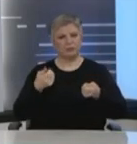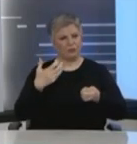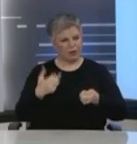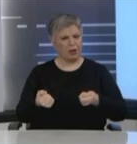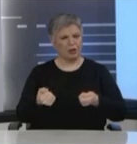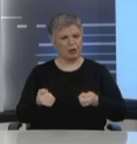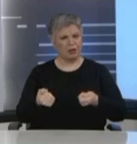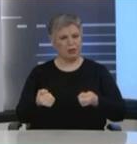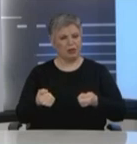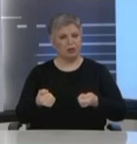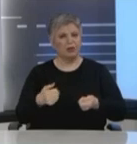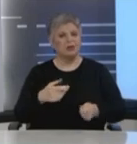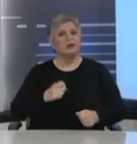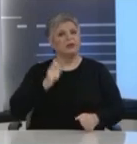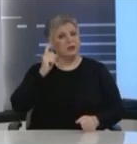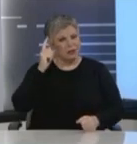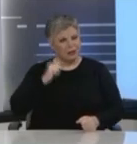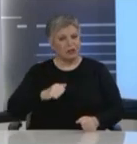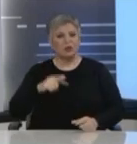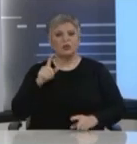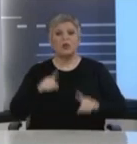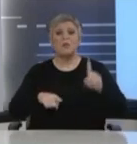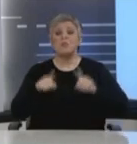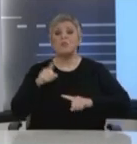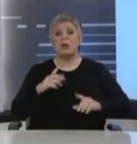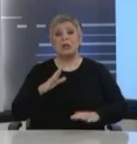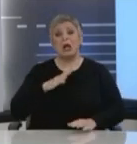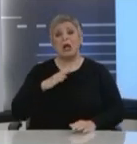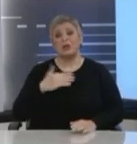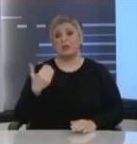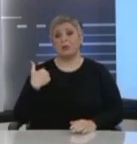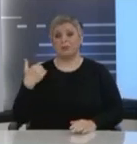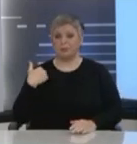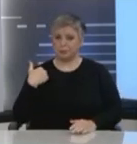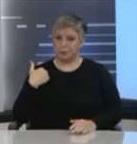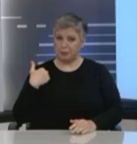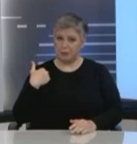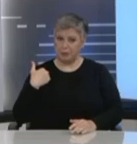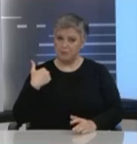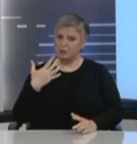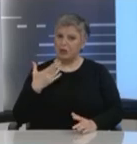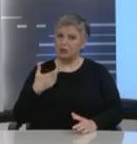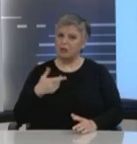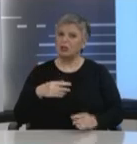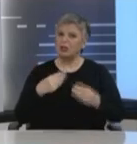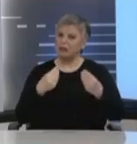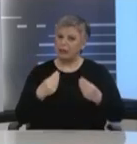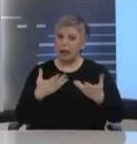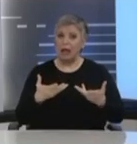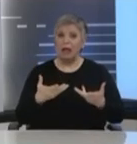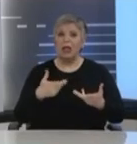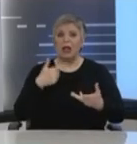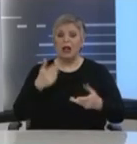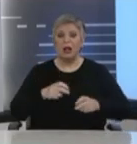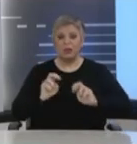Γνωρίζω ότι μπορεί κάποιοι καλόπιστοι να μας ρωτήσουν, ωραία όλα αυτά, αλλά εδώ αποκαλύπτεται μια